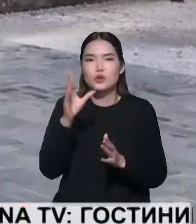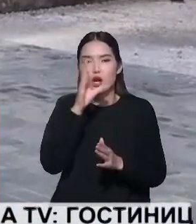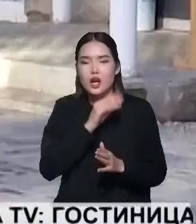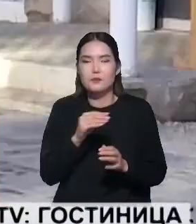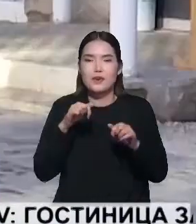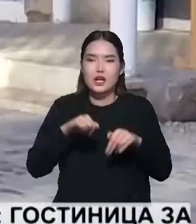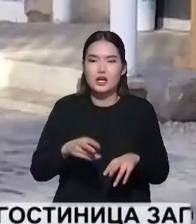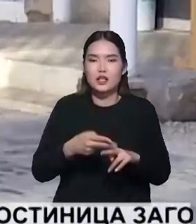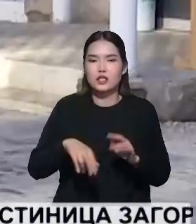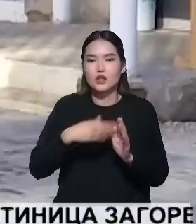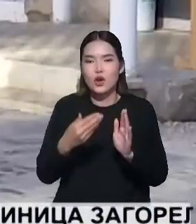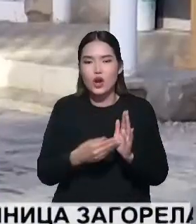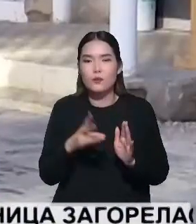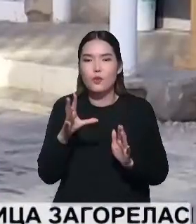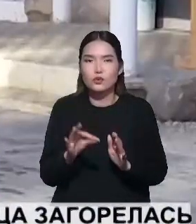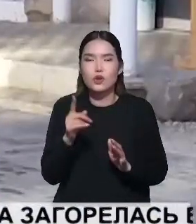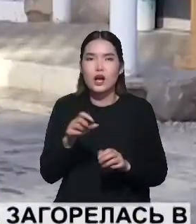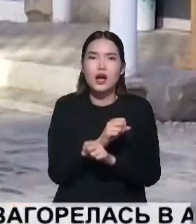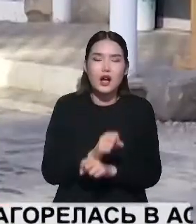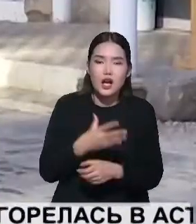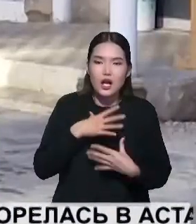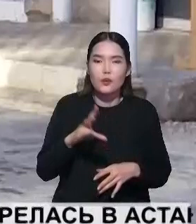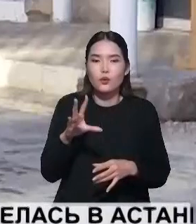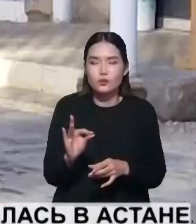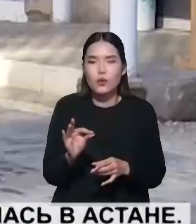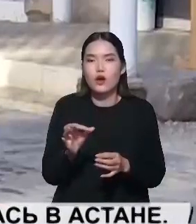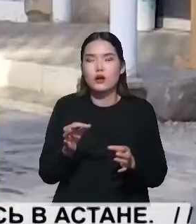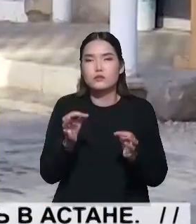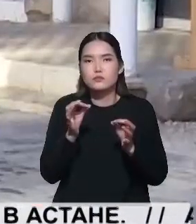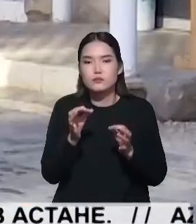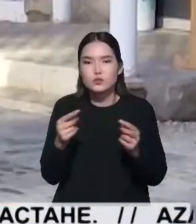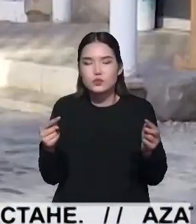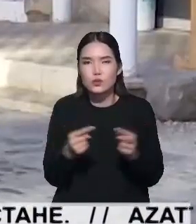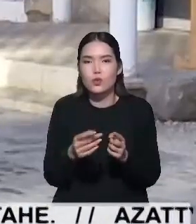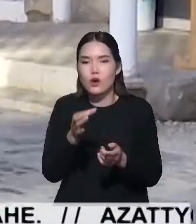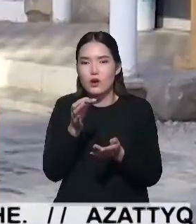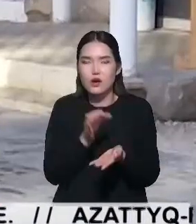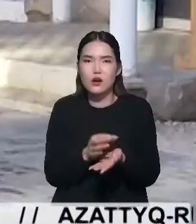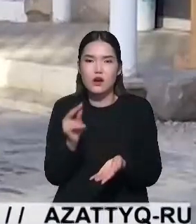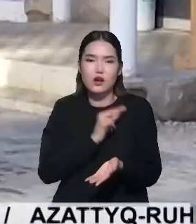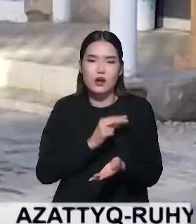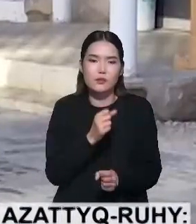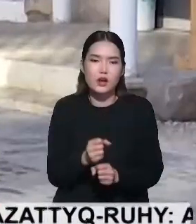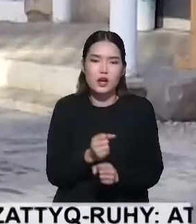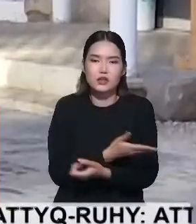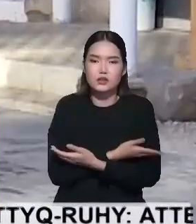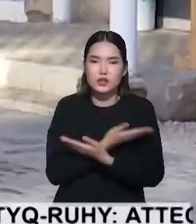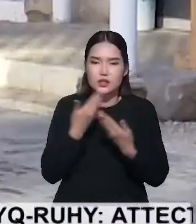Но они и не отказывали, и должной работы не делали. То есть